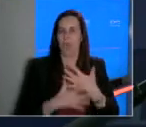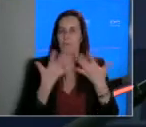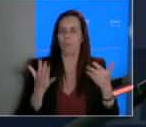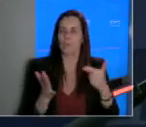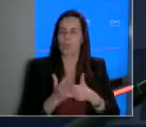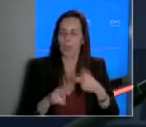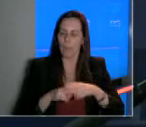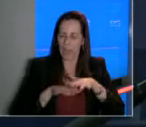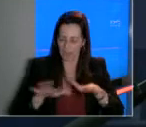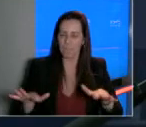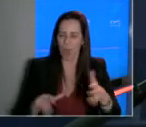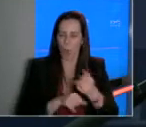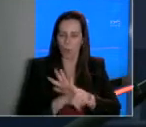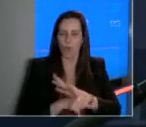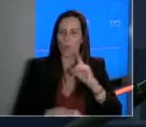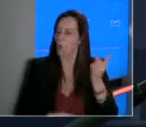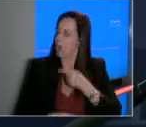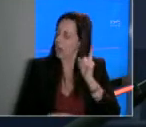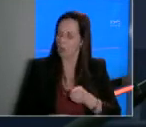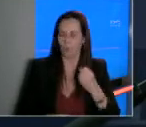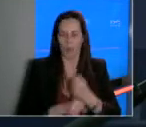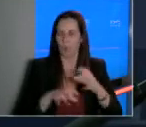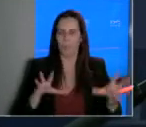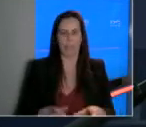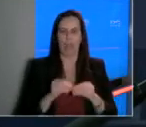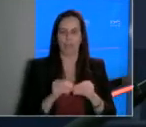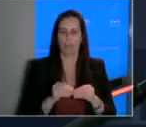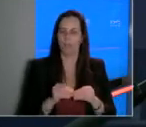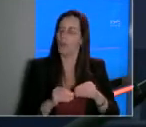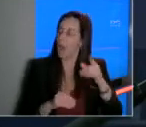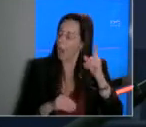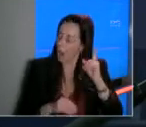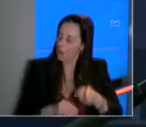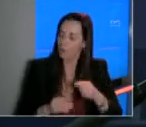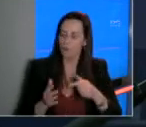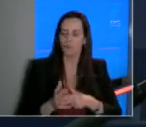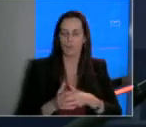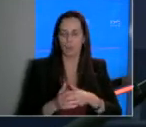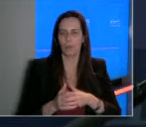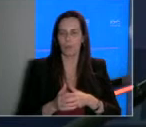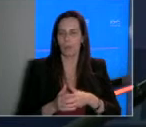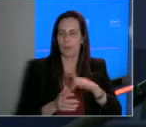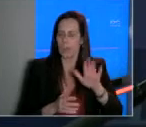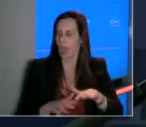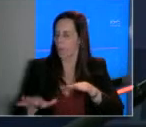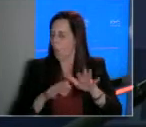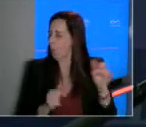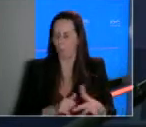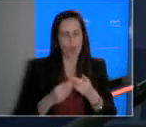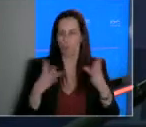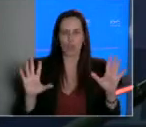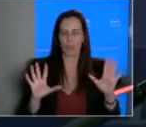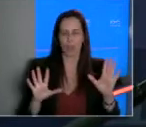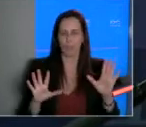שלנוכח המגפה הנוראה, כולנו חייבים להתגייס. חייבים להתגייס כדי להילחם בה, בין אם מהקואליציה או